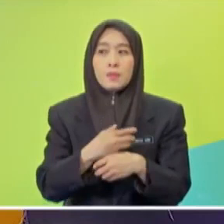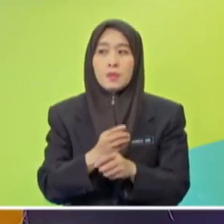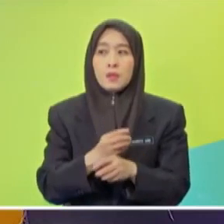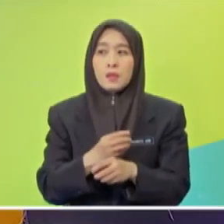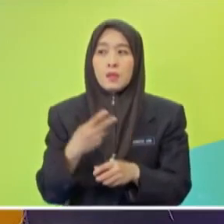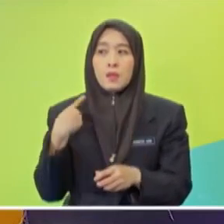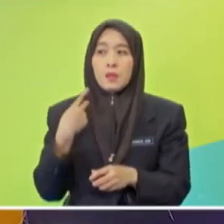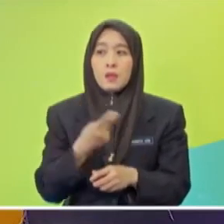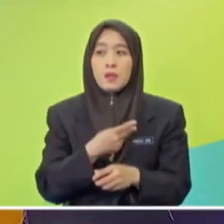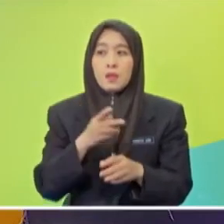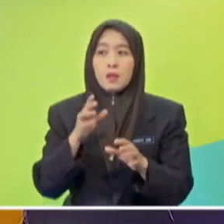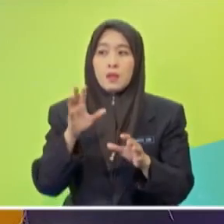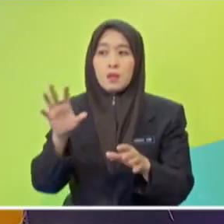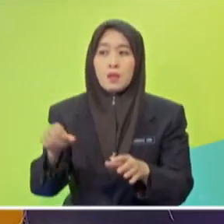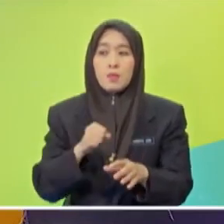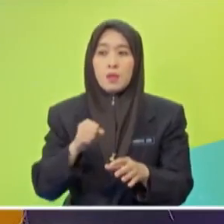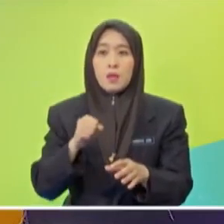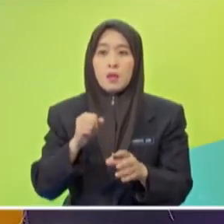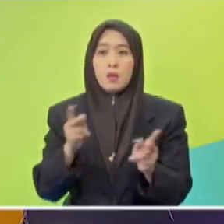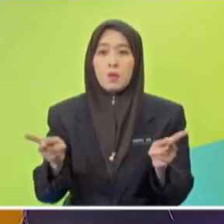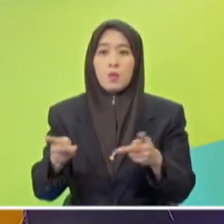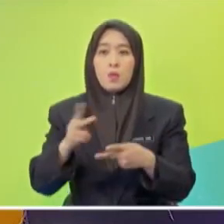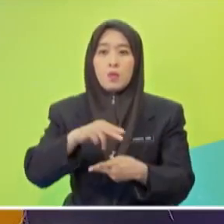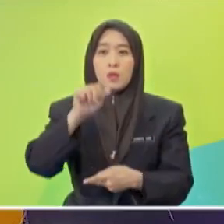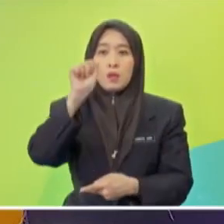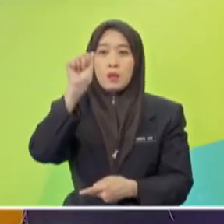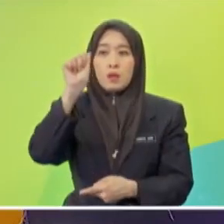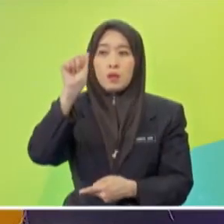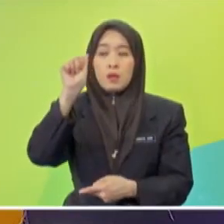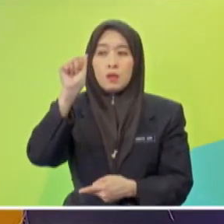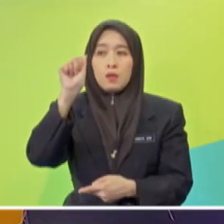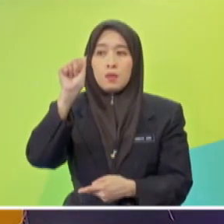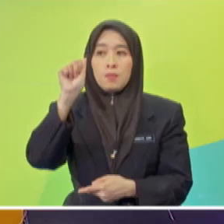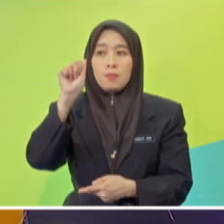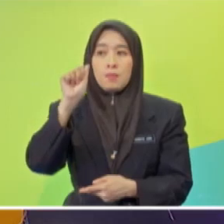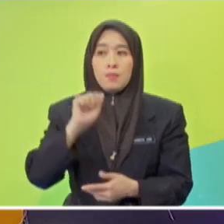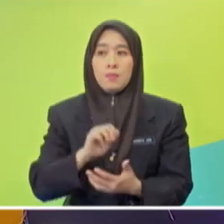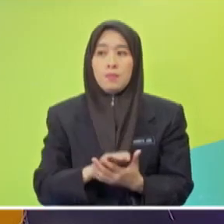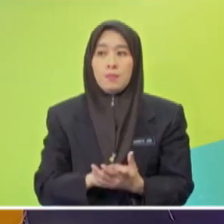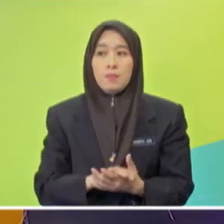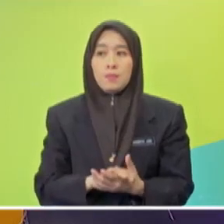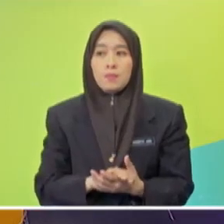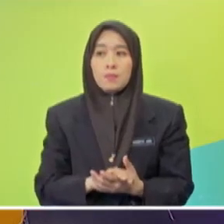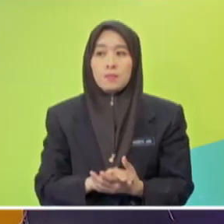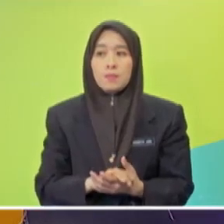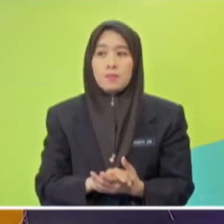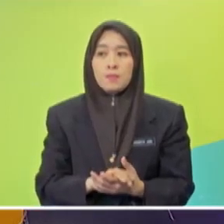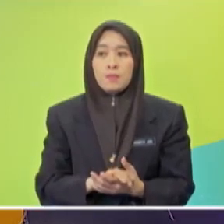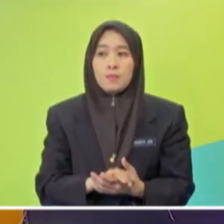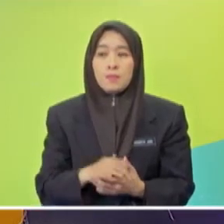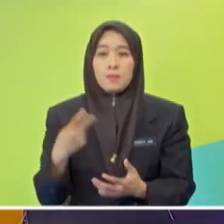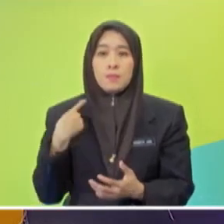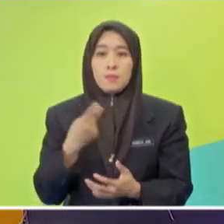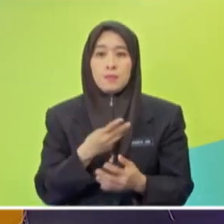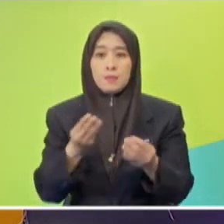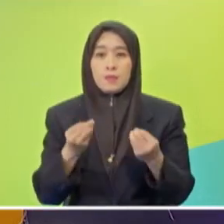kotak eh kota ini kota ini jadi kita baca